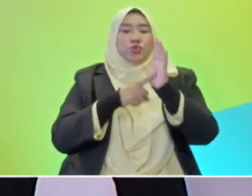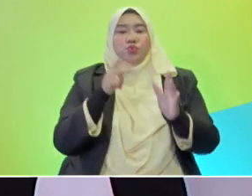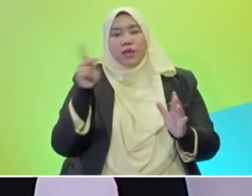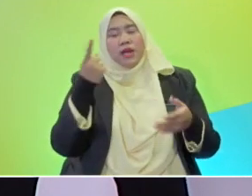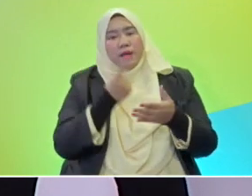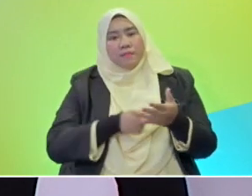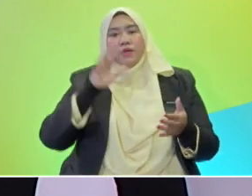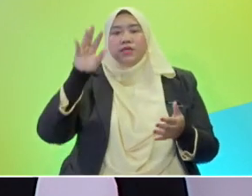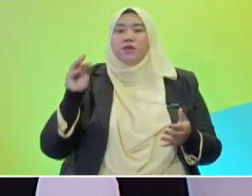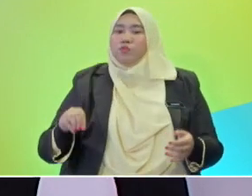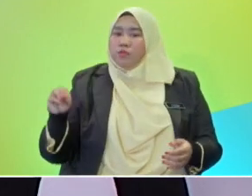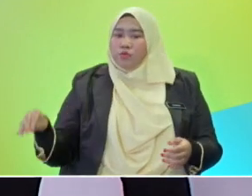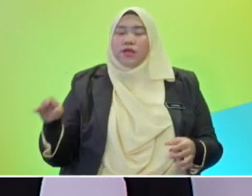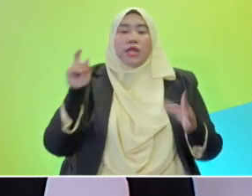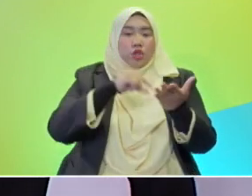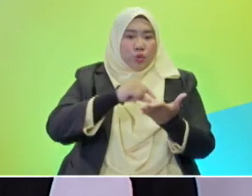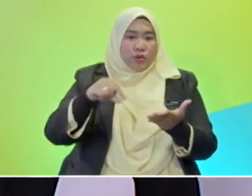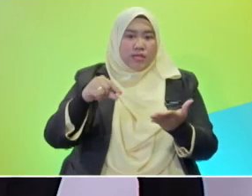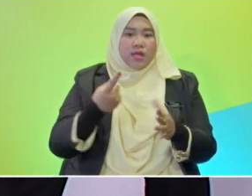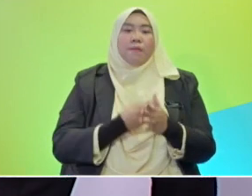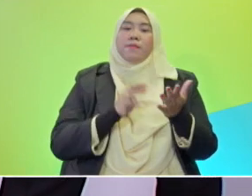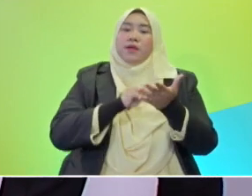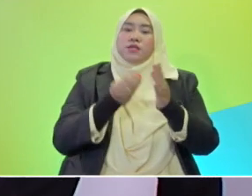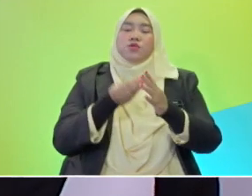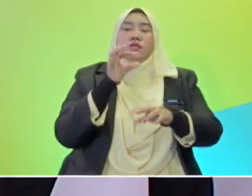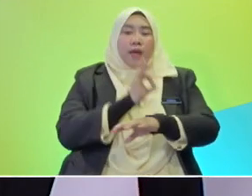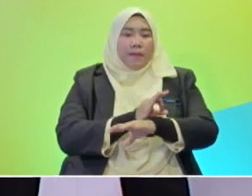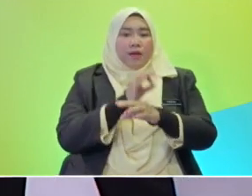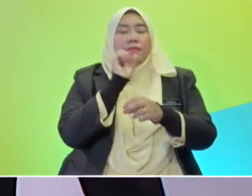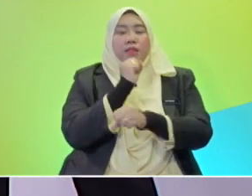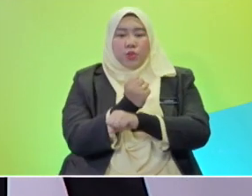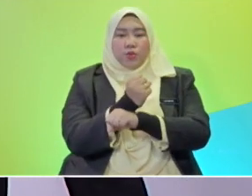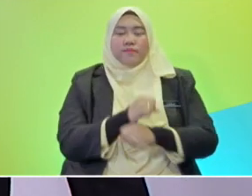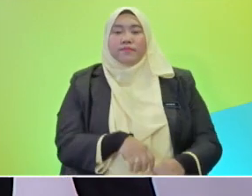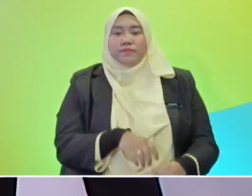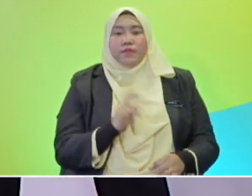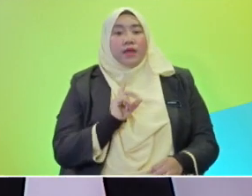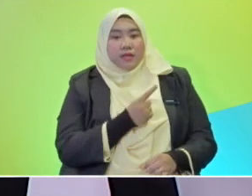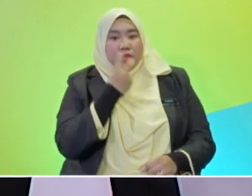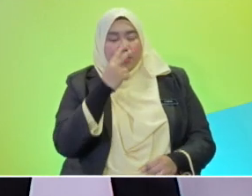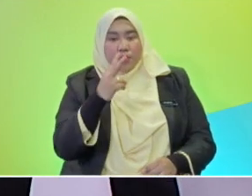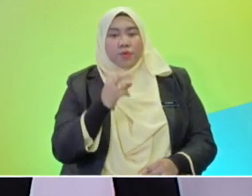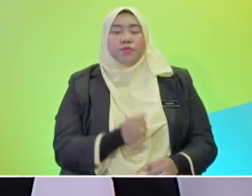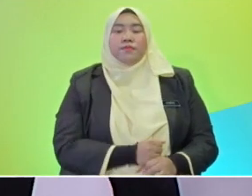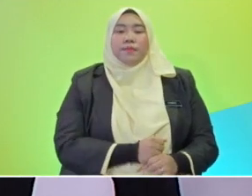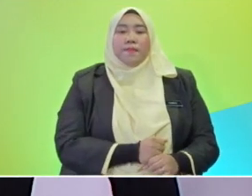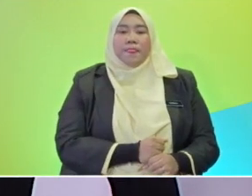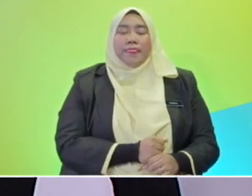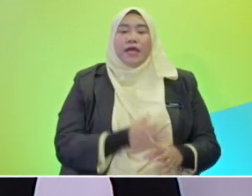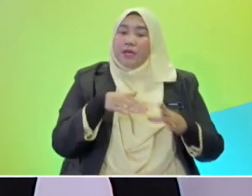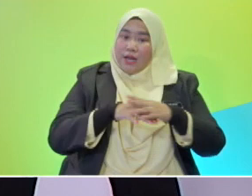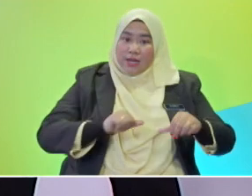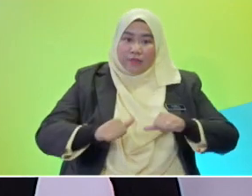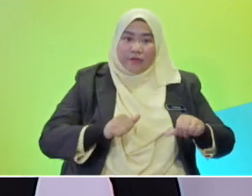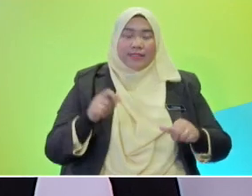yang mereka tulis sebenarnya tentang maksud zaman Air Batu baiklah kalau kita tengok ya Tadi dalam activity tadi